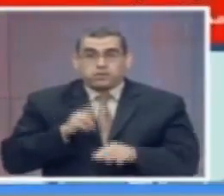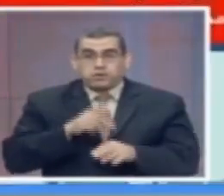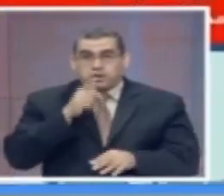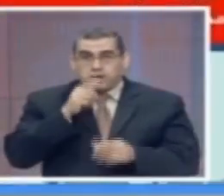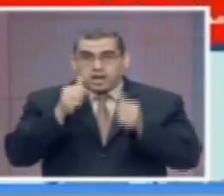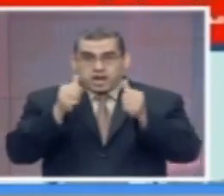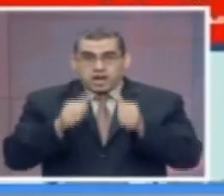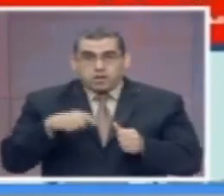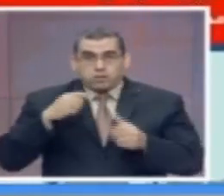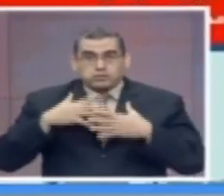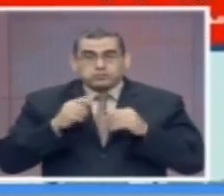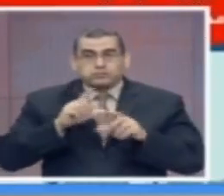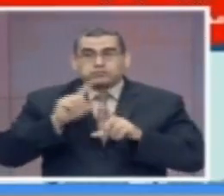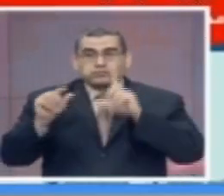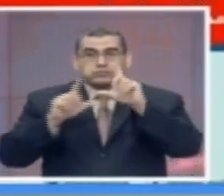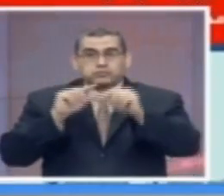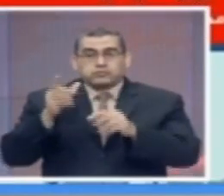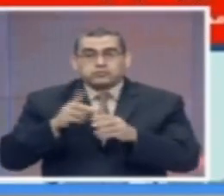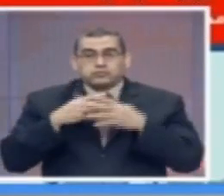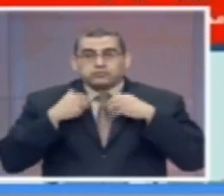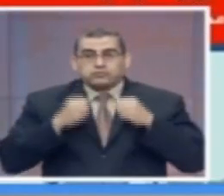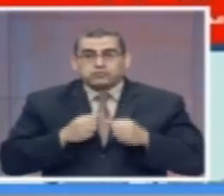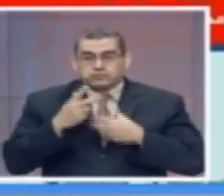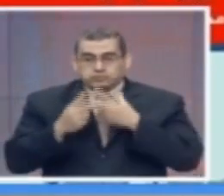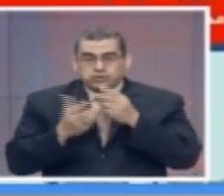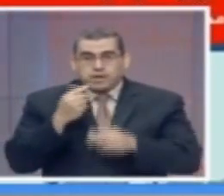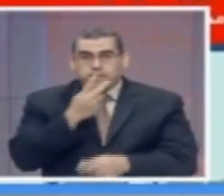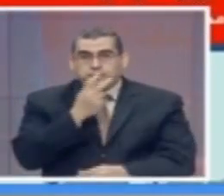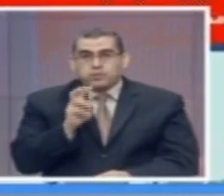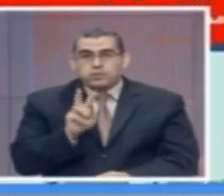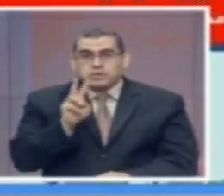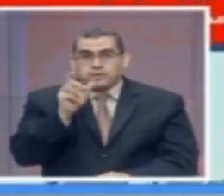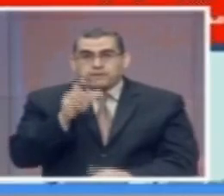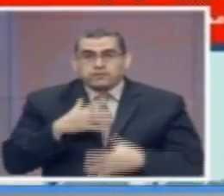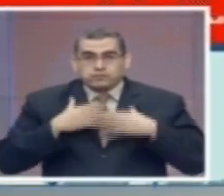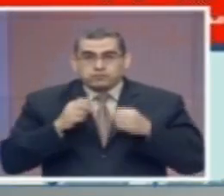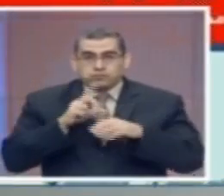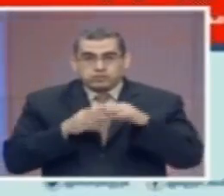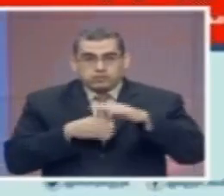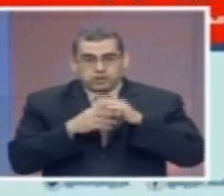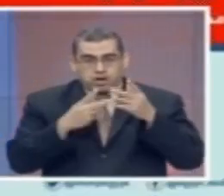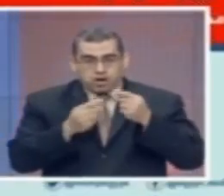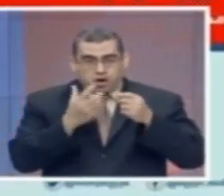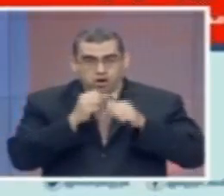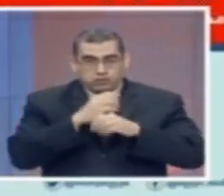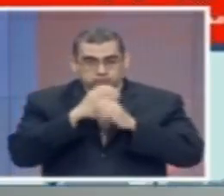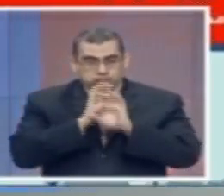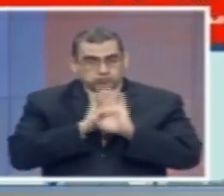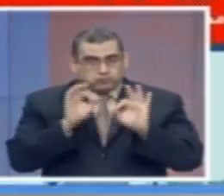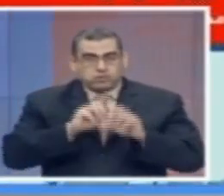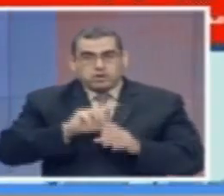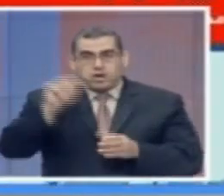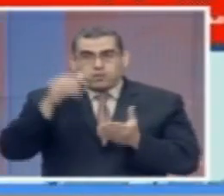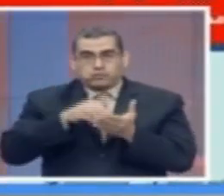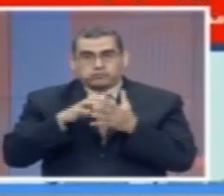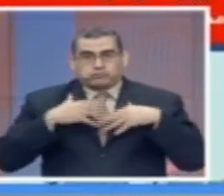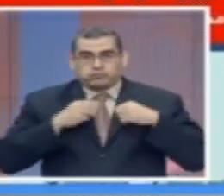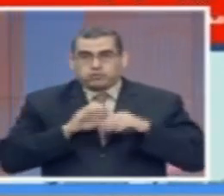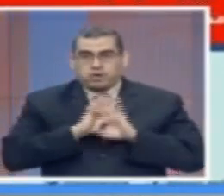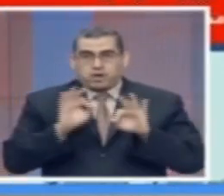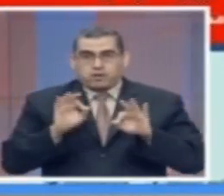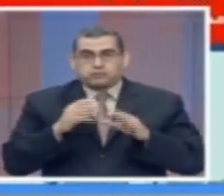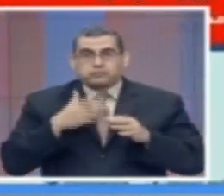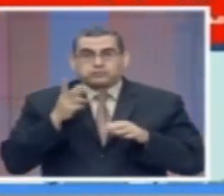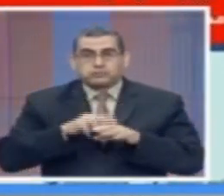كما أعلنت الوزارة عن خروج 207 من المتعافين من الفيروس من المستشفيات، وذلك بعد تلقيهم للرعاية الطبية اللازمة